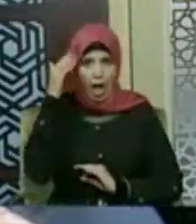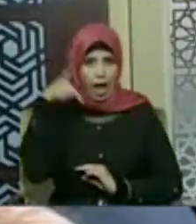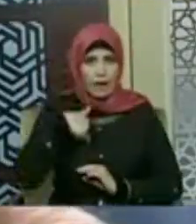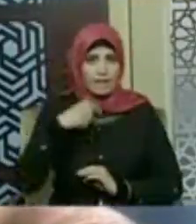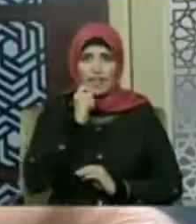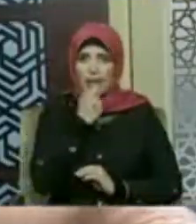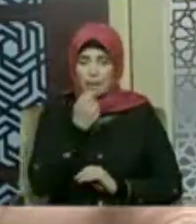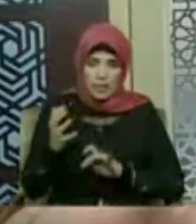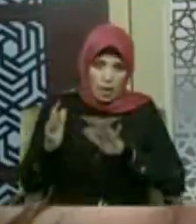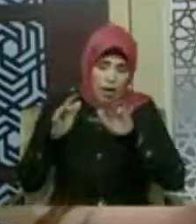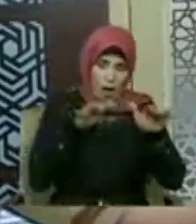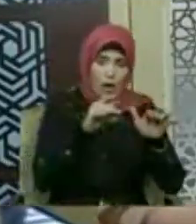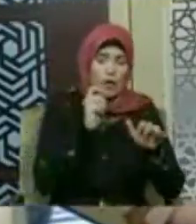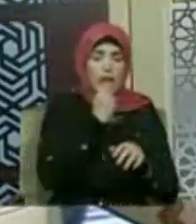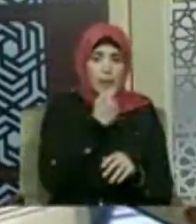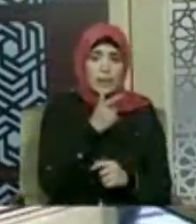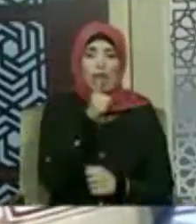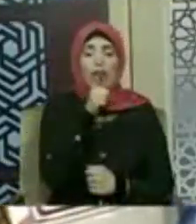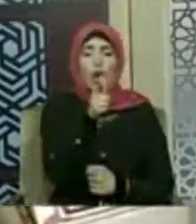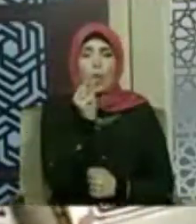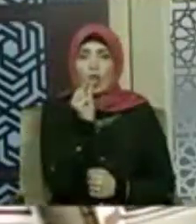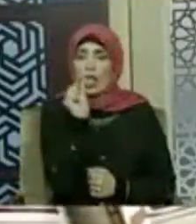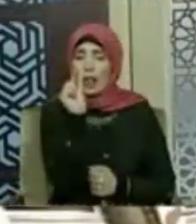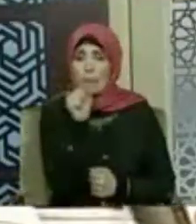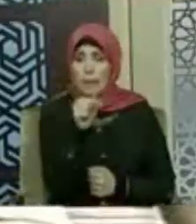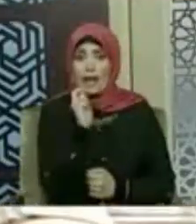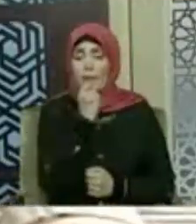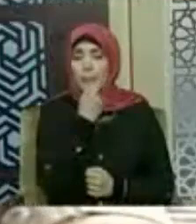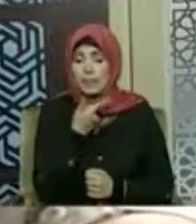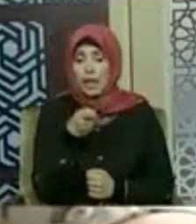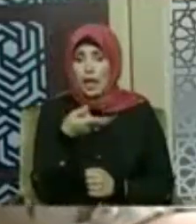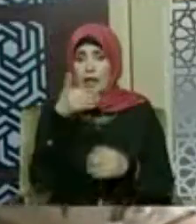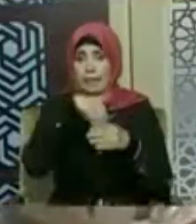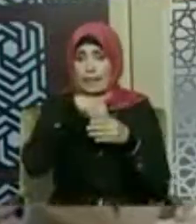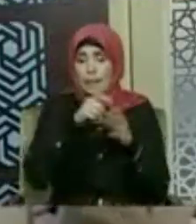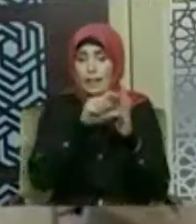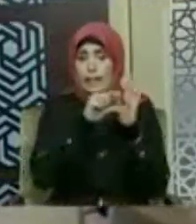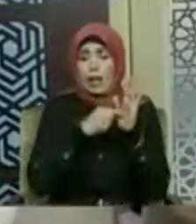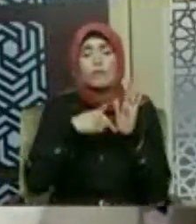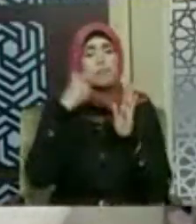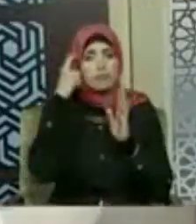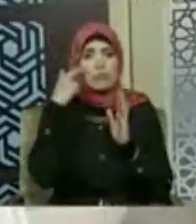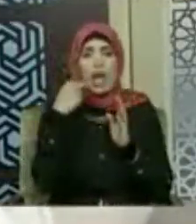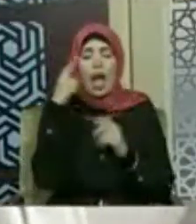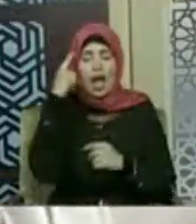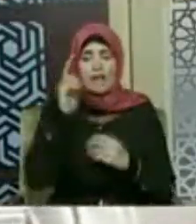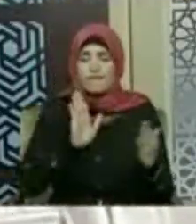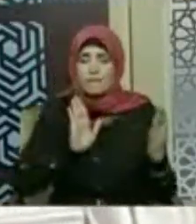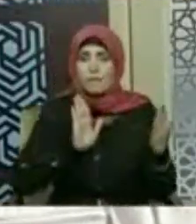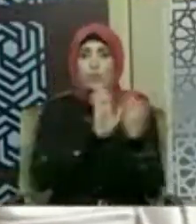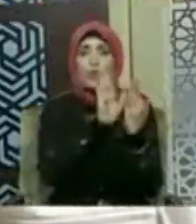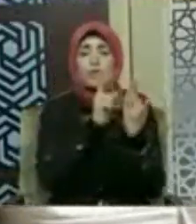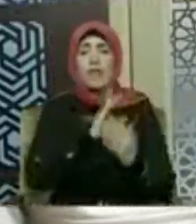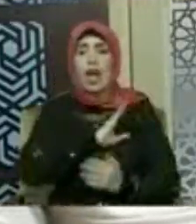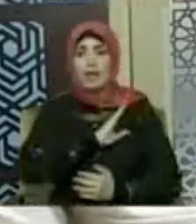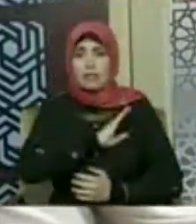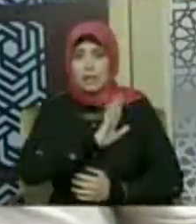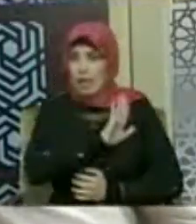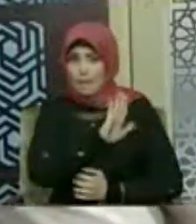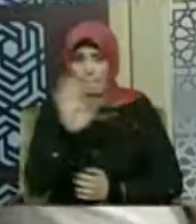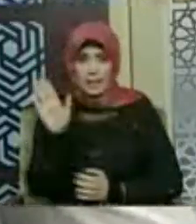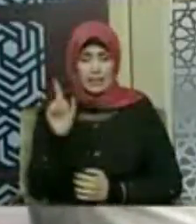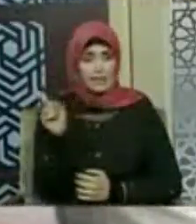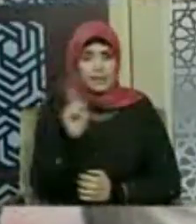يخرج ومتى يقول كلمته، ويعلم أن المواجهة ليست عسكرية فحسب،